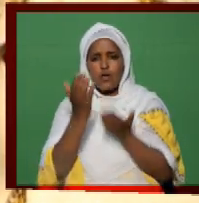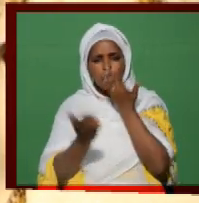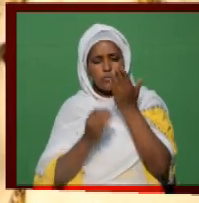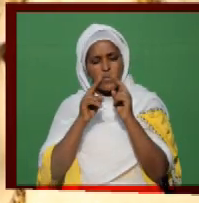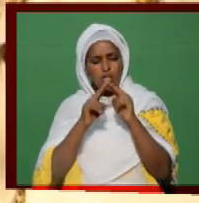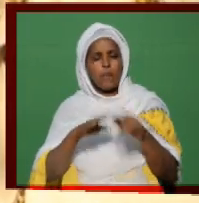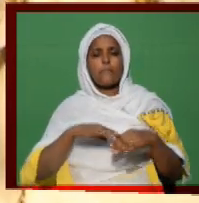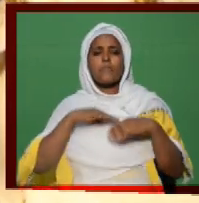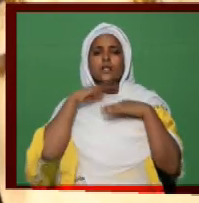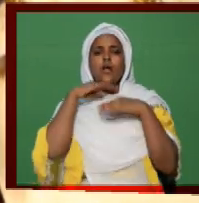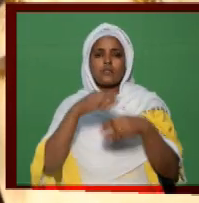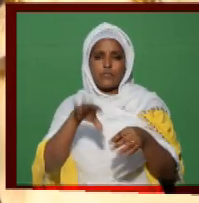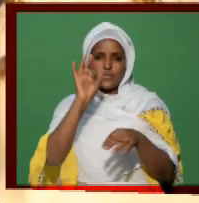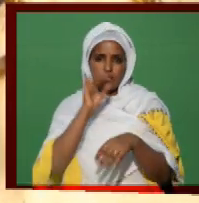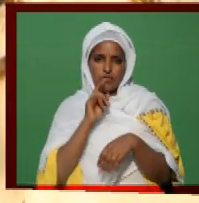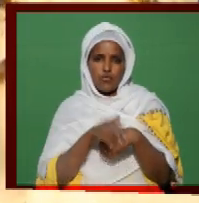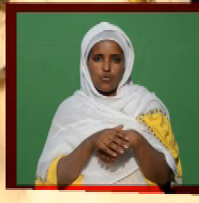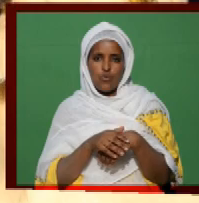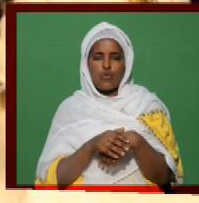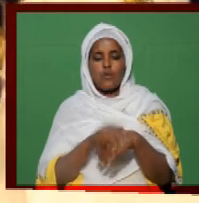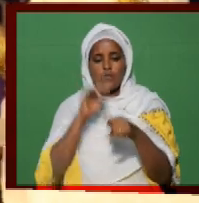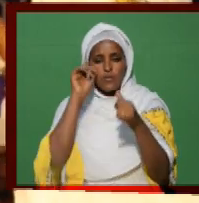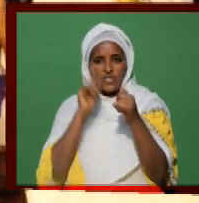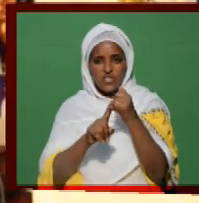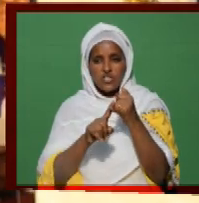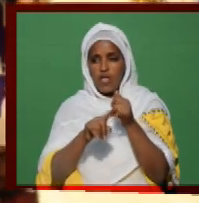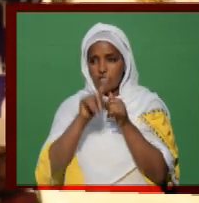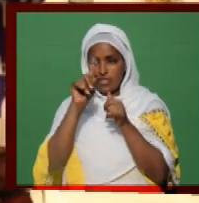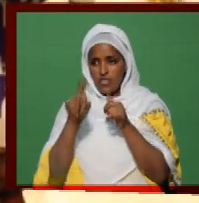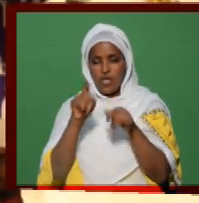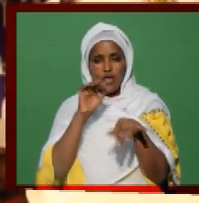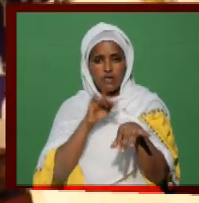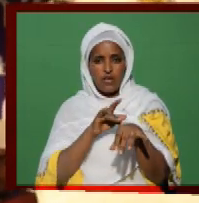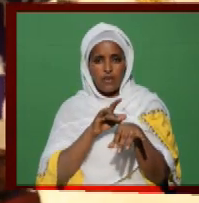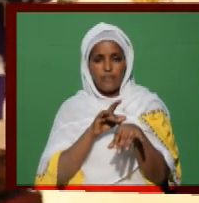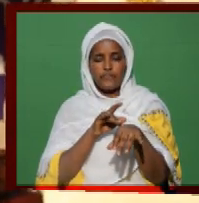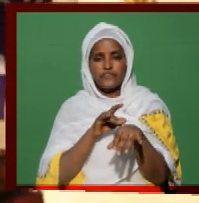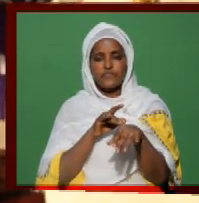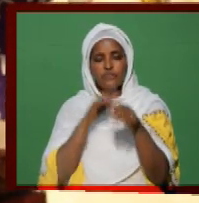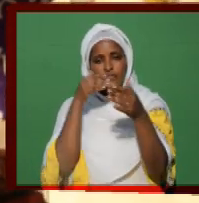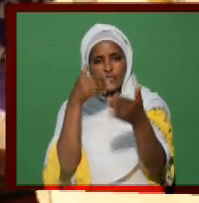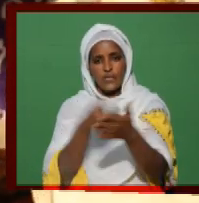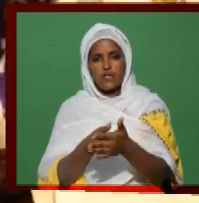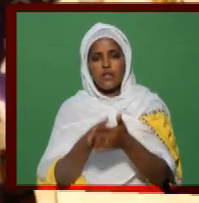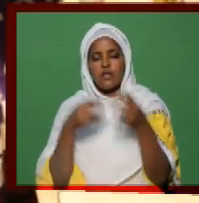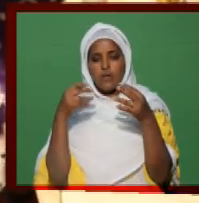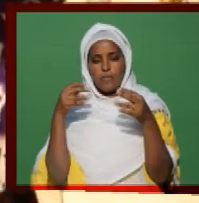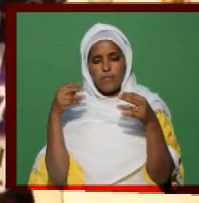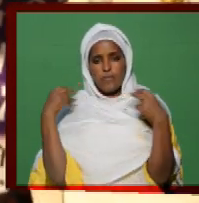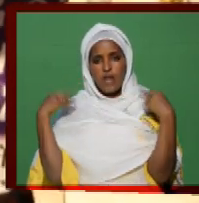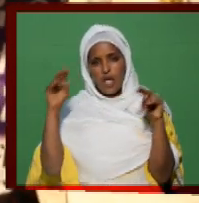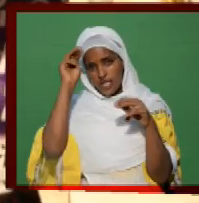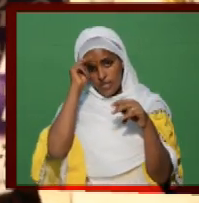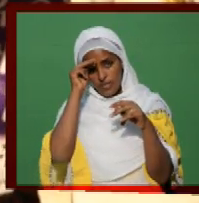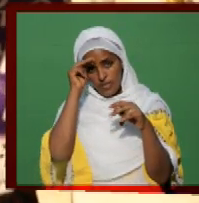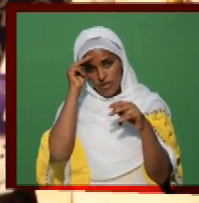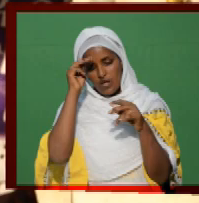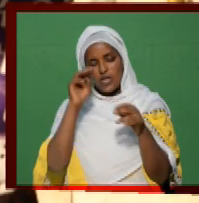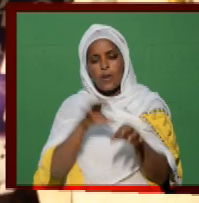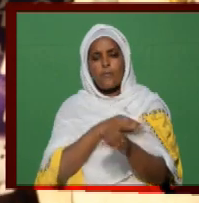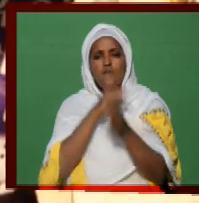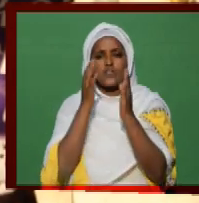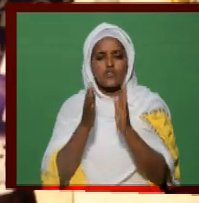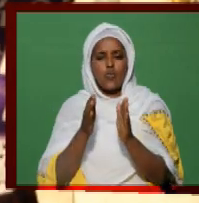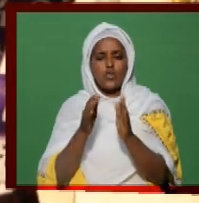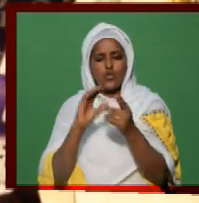መንፈሳዊ አገልግሎት እጅግ በጣም የሚያረካ ነው። የመጨረሻ ጥያቄያችን ላይ ደርሰናል። መላከ ጥበብ፣